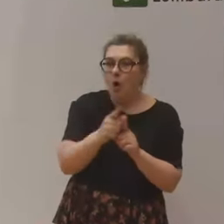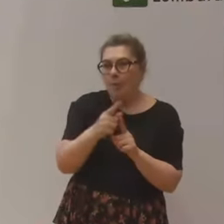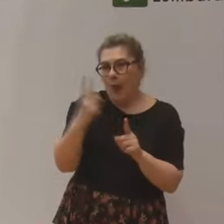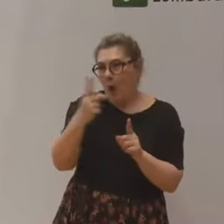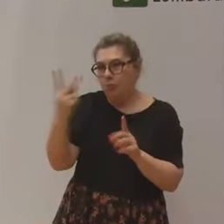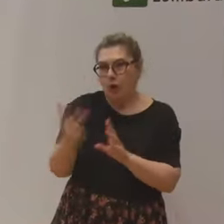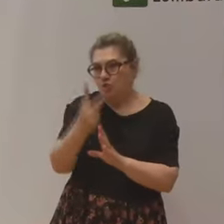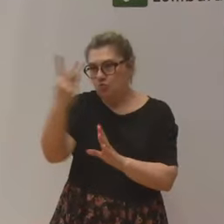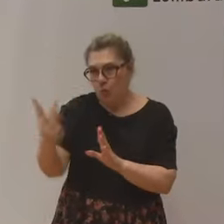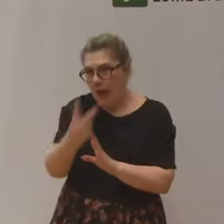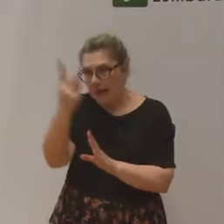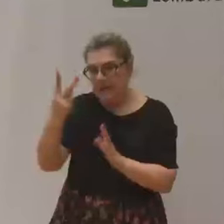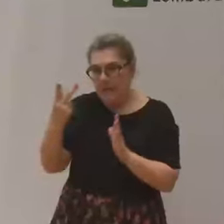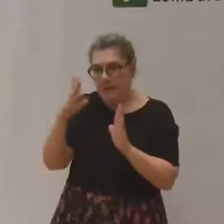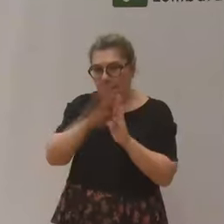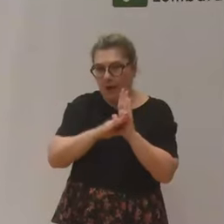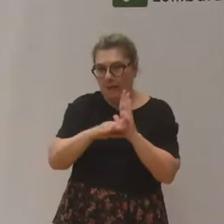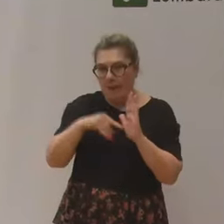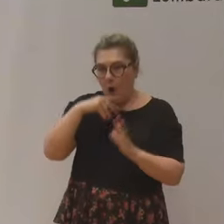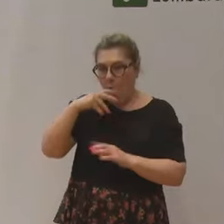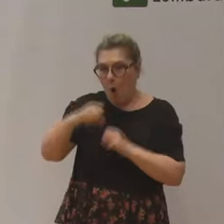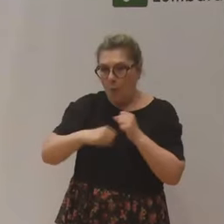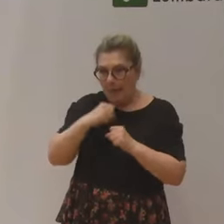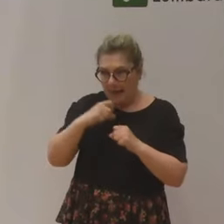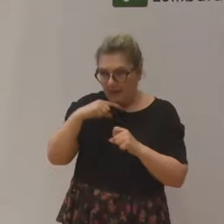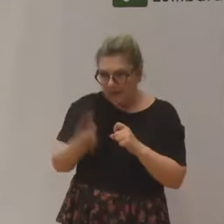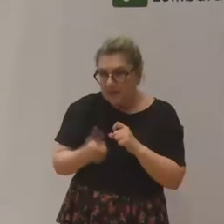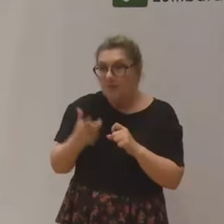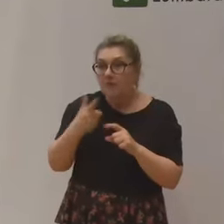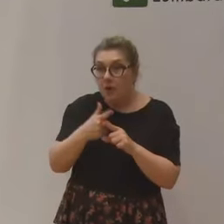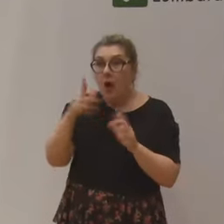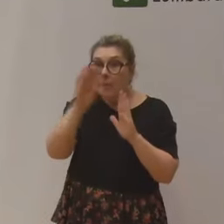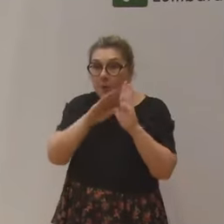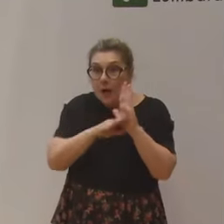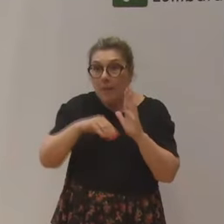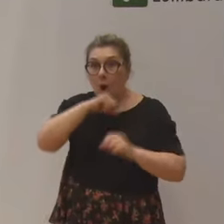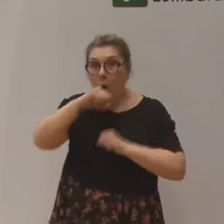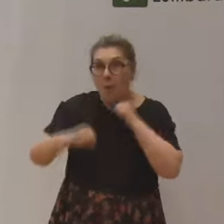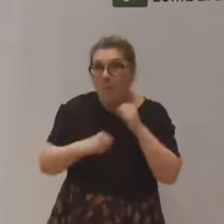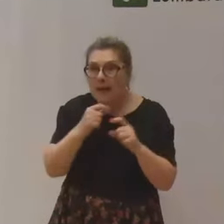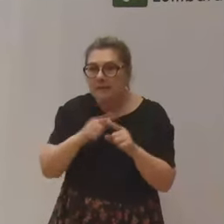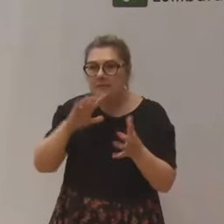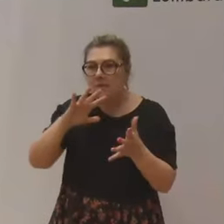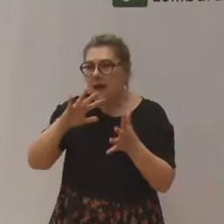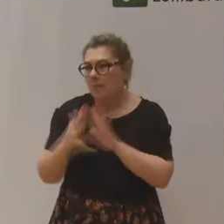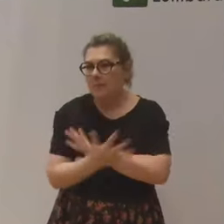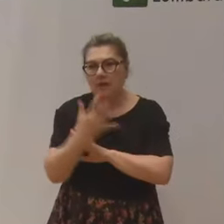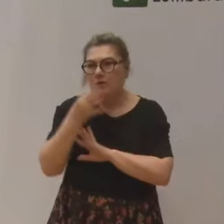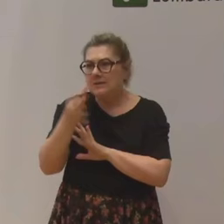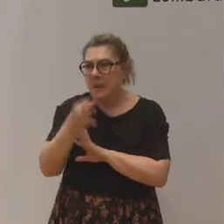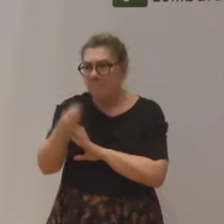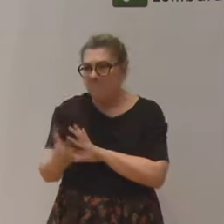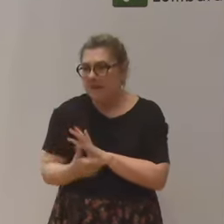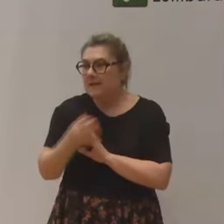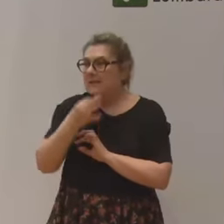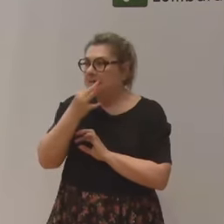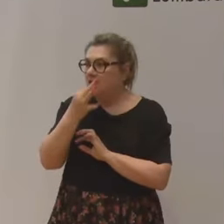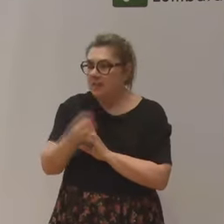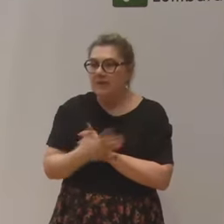anni, nel senso che c'è un programma operativo regionale, il programma operativo regionale è cambiato sempre, nel senso